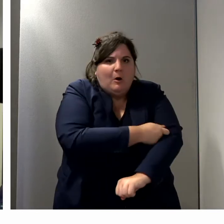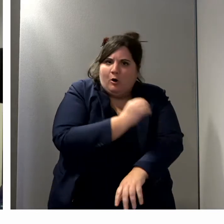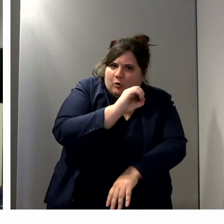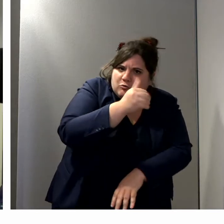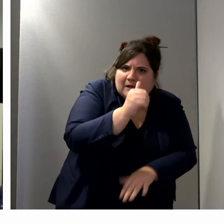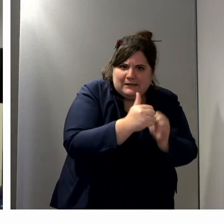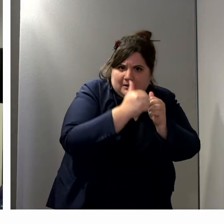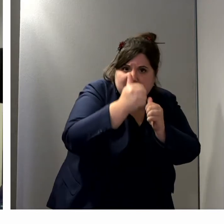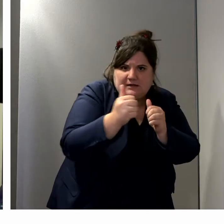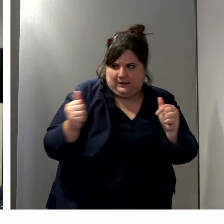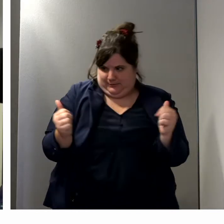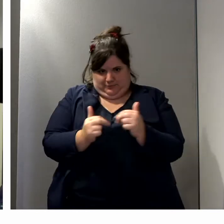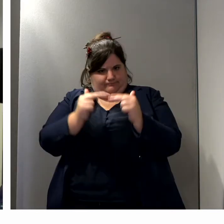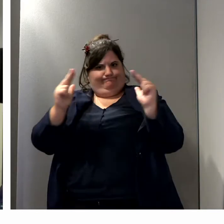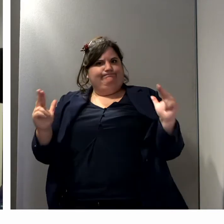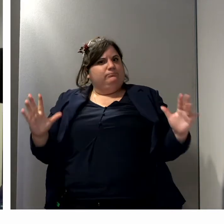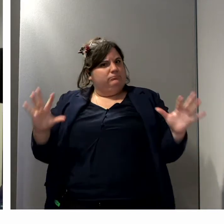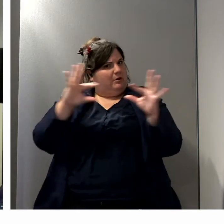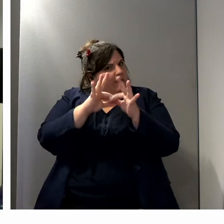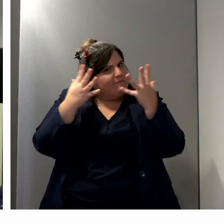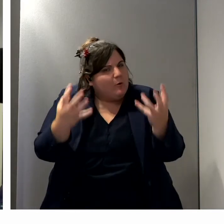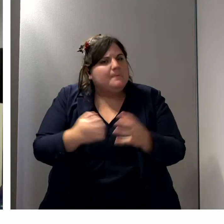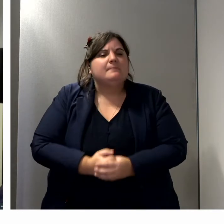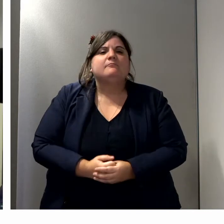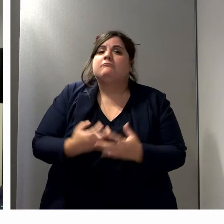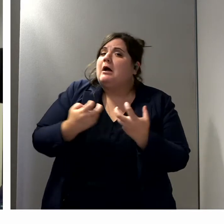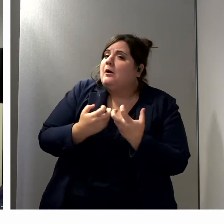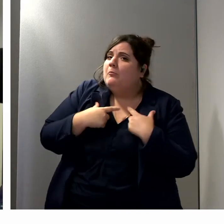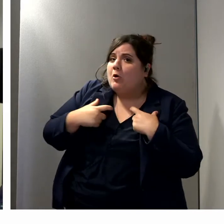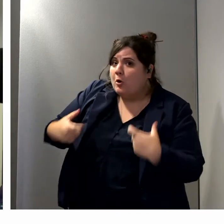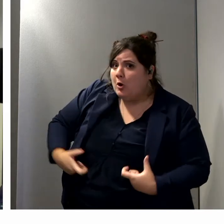créer des liens entre nos clubs, de pousser les gens à